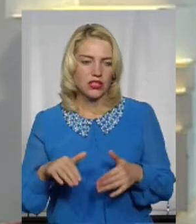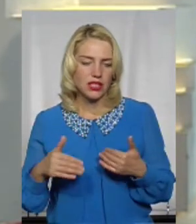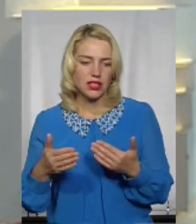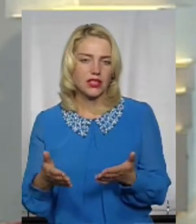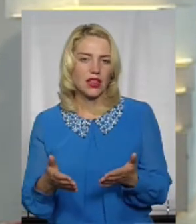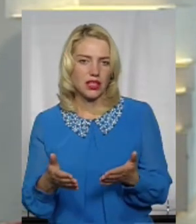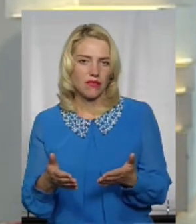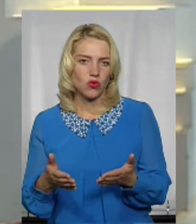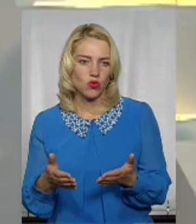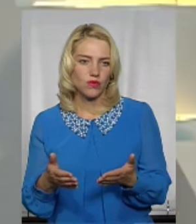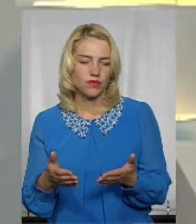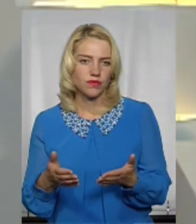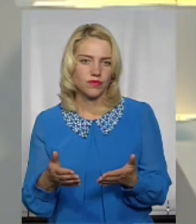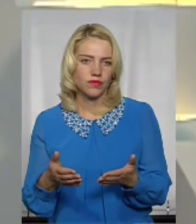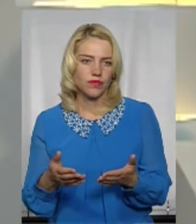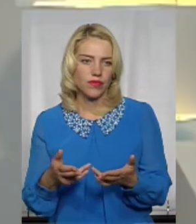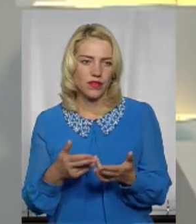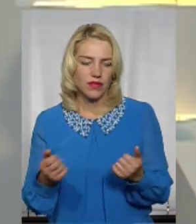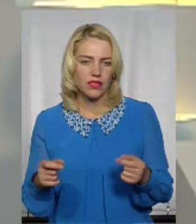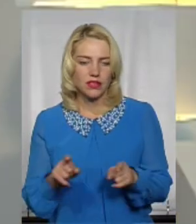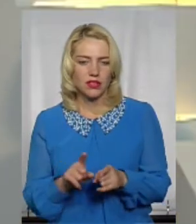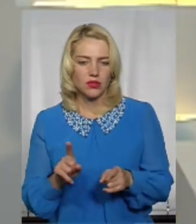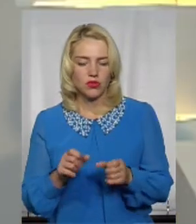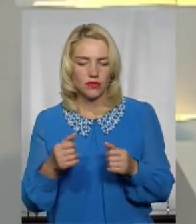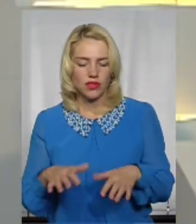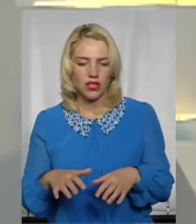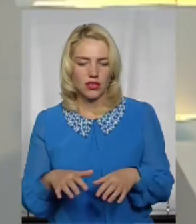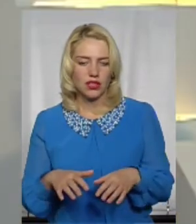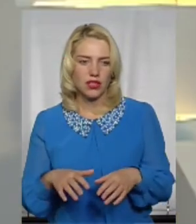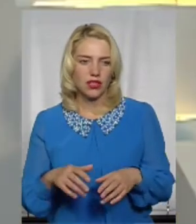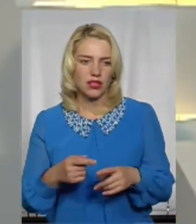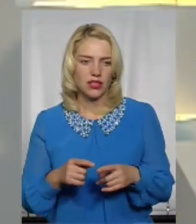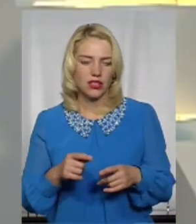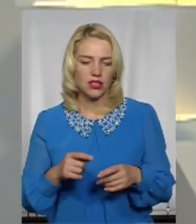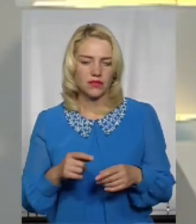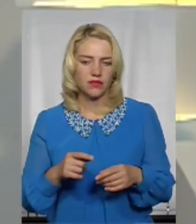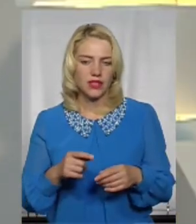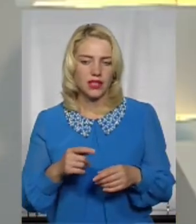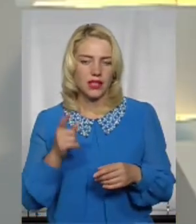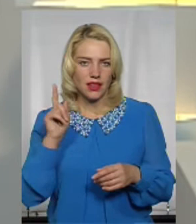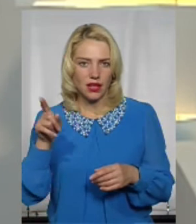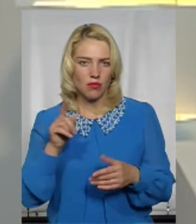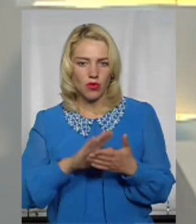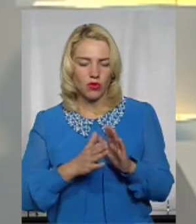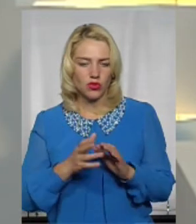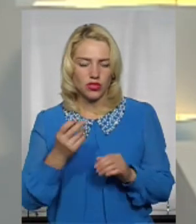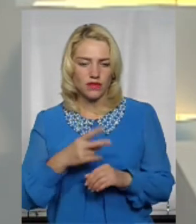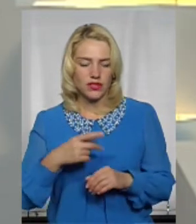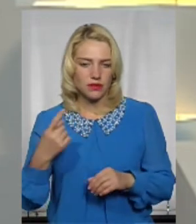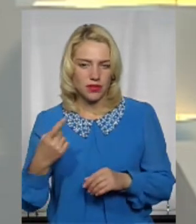ініціативою визнати таким, що втратило чинність те положення, і буквально 21-го це